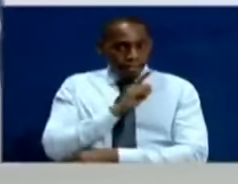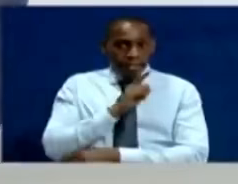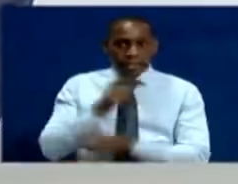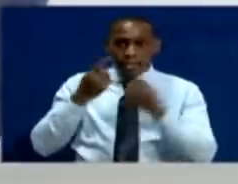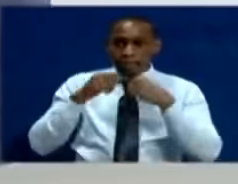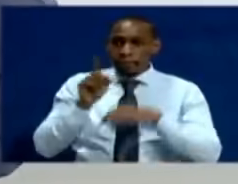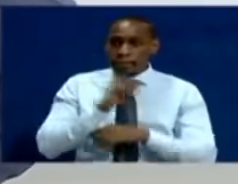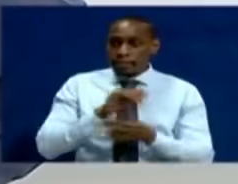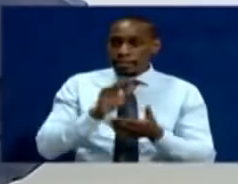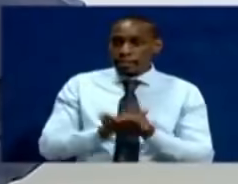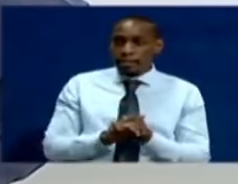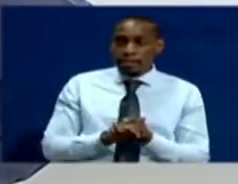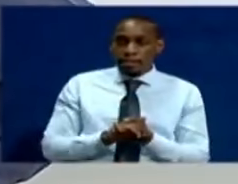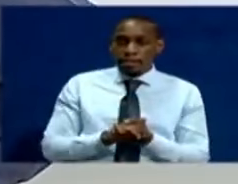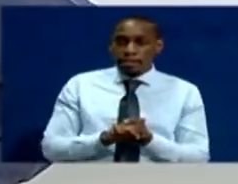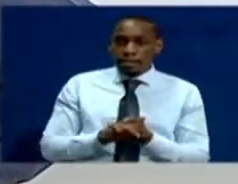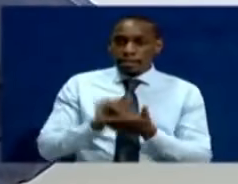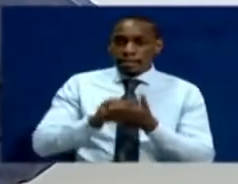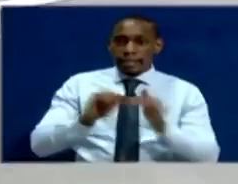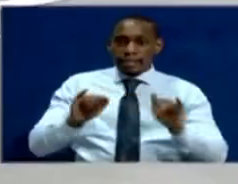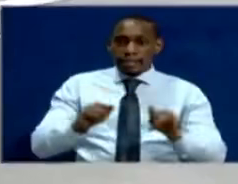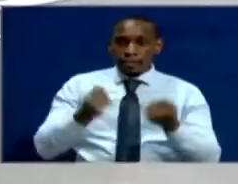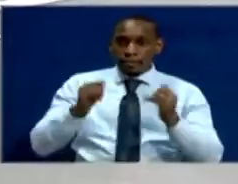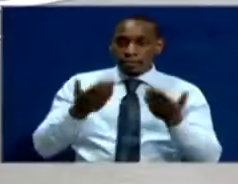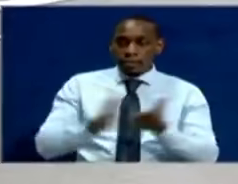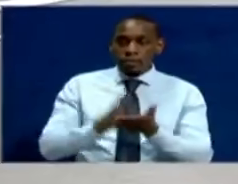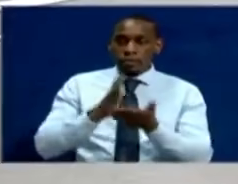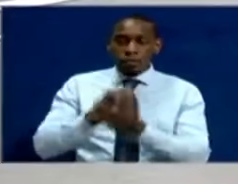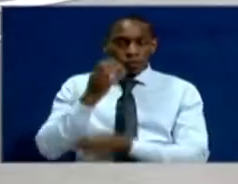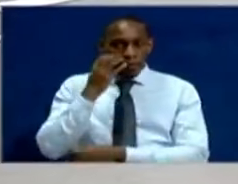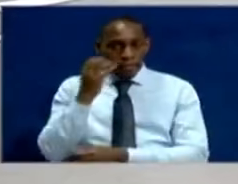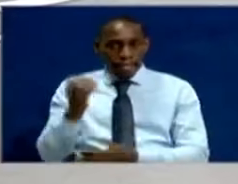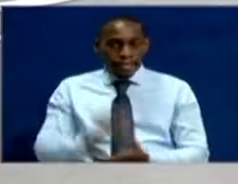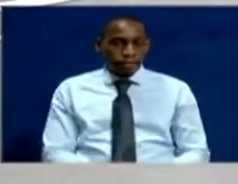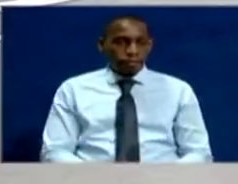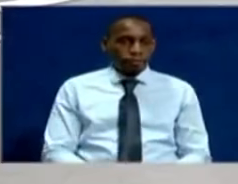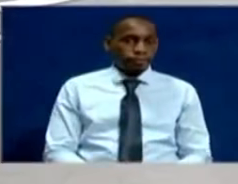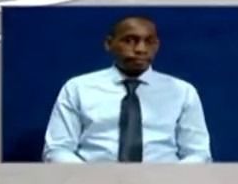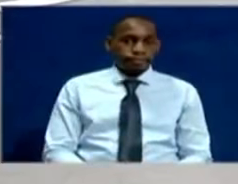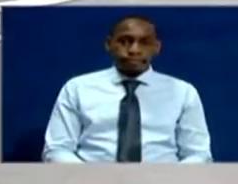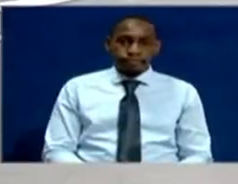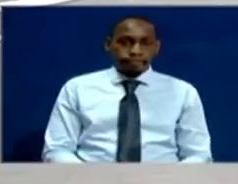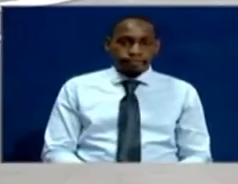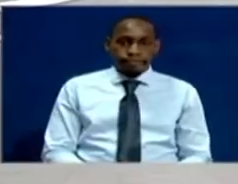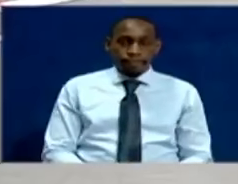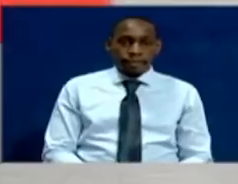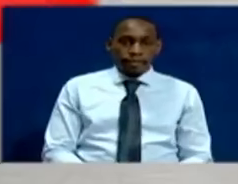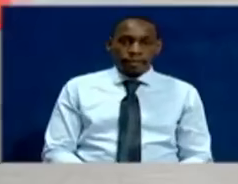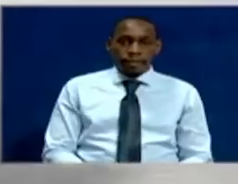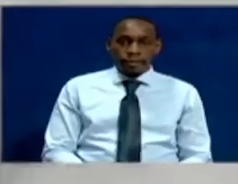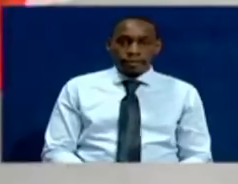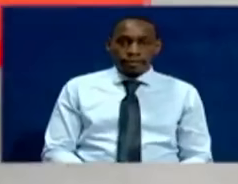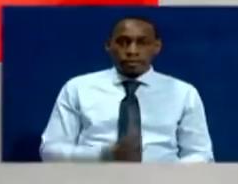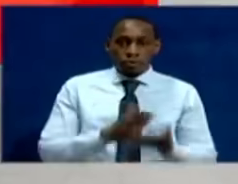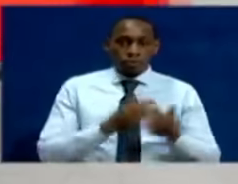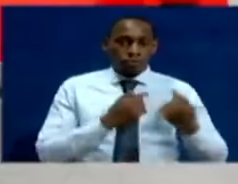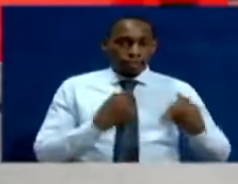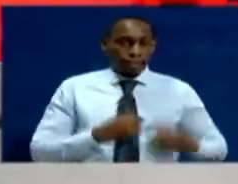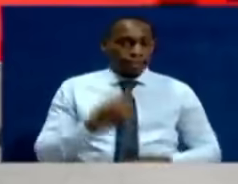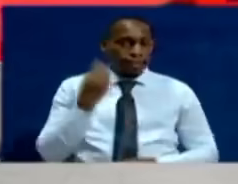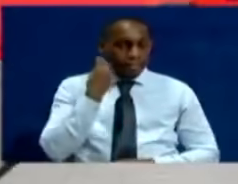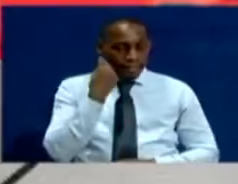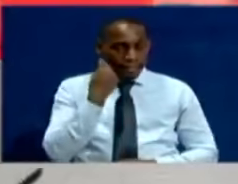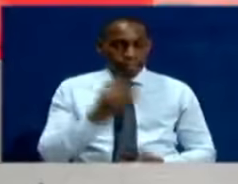announcer said right there? Yes, yes. Breaking news, very sad. Very sad. I think pointing to a heart condition. Yeah.